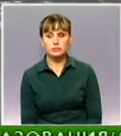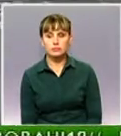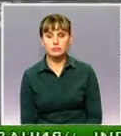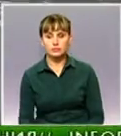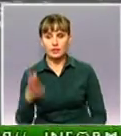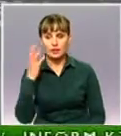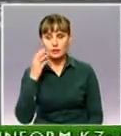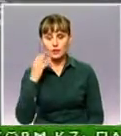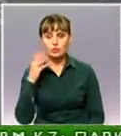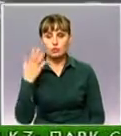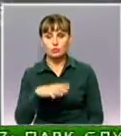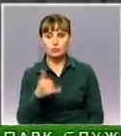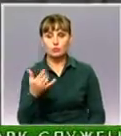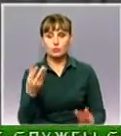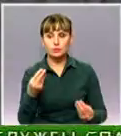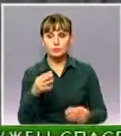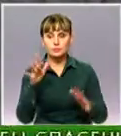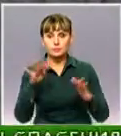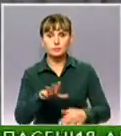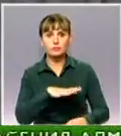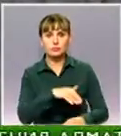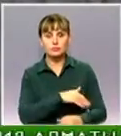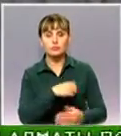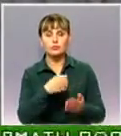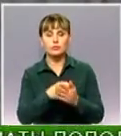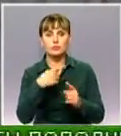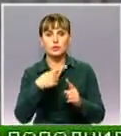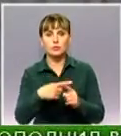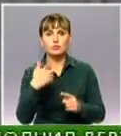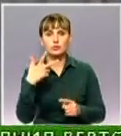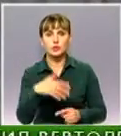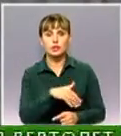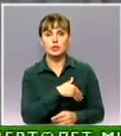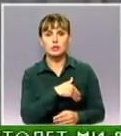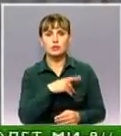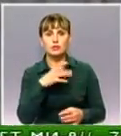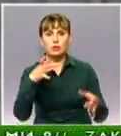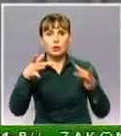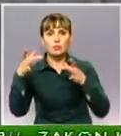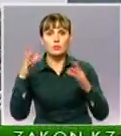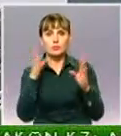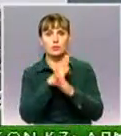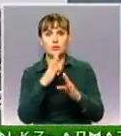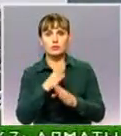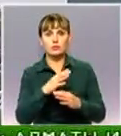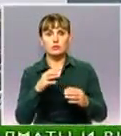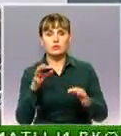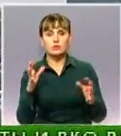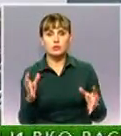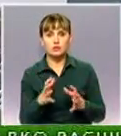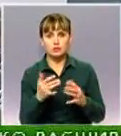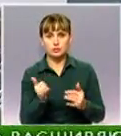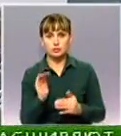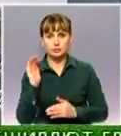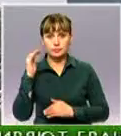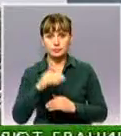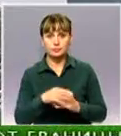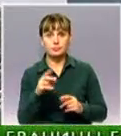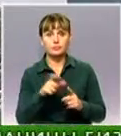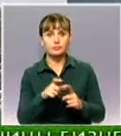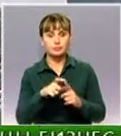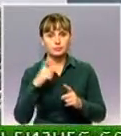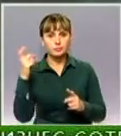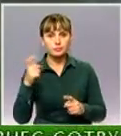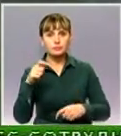В Алматы выпал мокрый снег, температура воздуха упала до плюс 3 градусов. Облачная погода и осадки сохранялись в течение всего дня. По словам